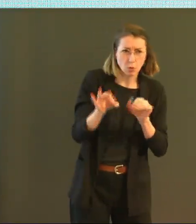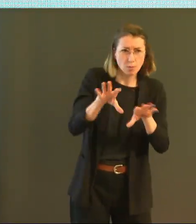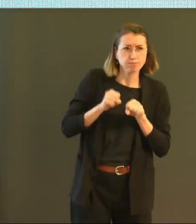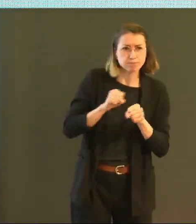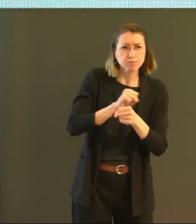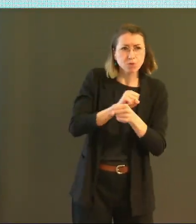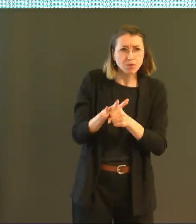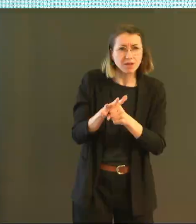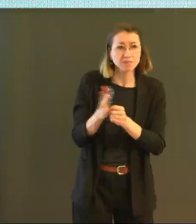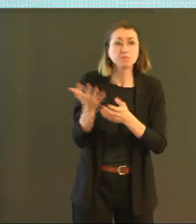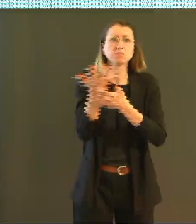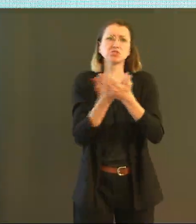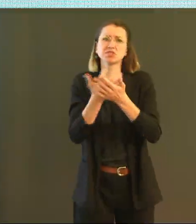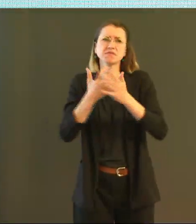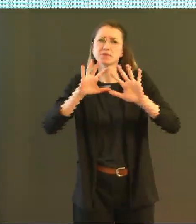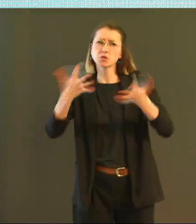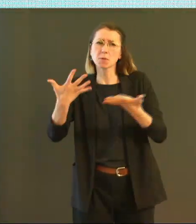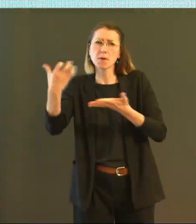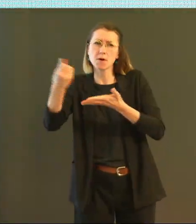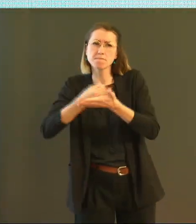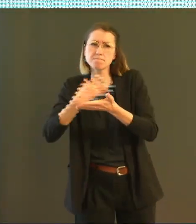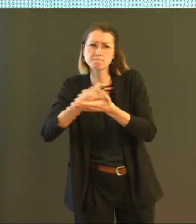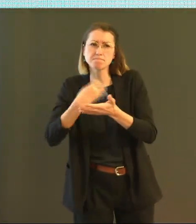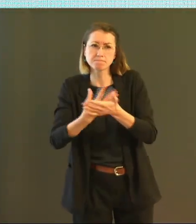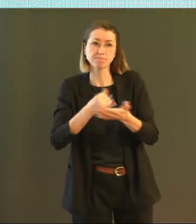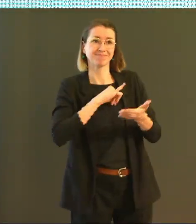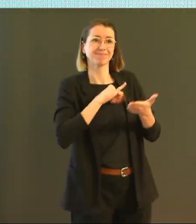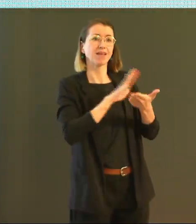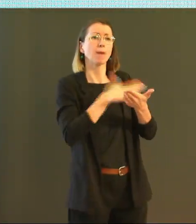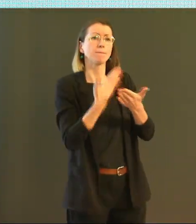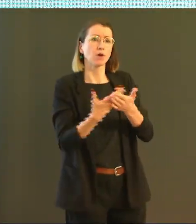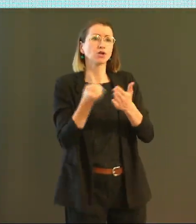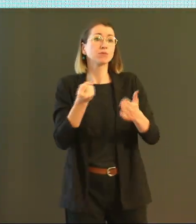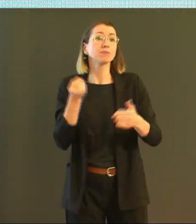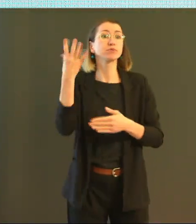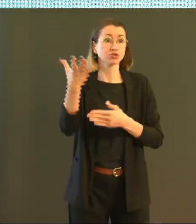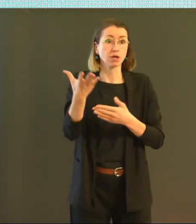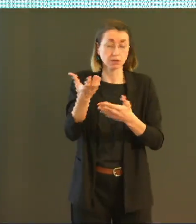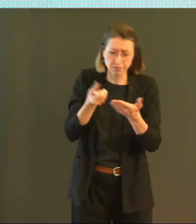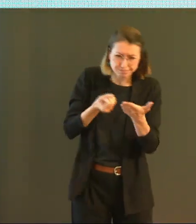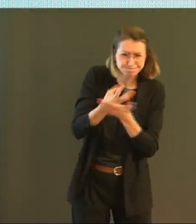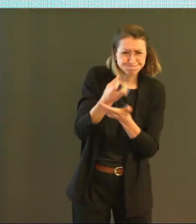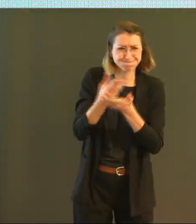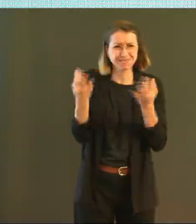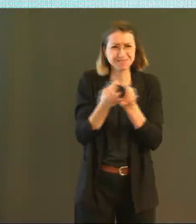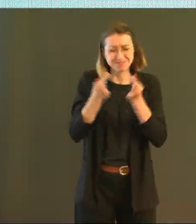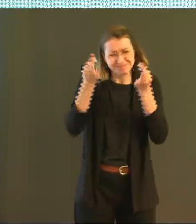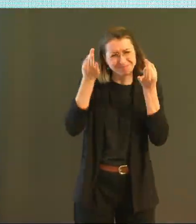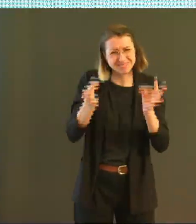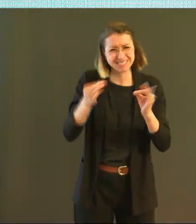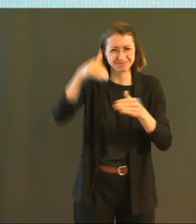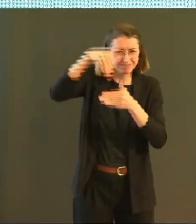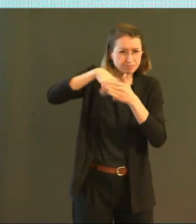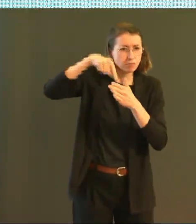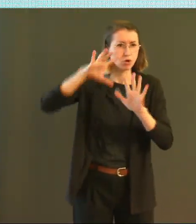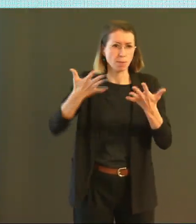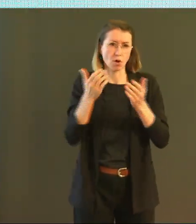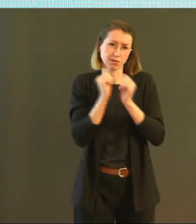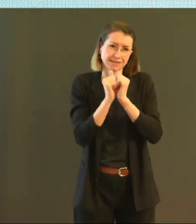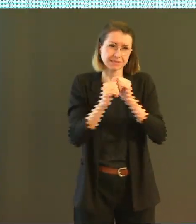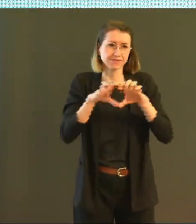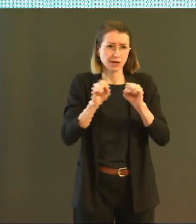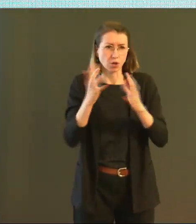partir de notre rapport de la semaine prochaine alors vous avez probablement remarqué que le nombre de lits